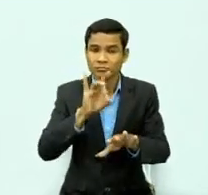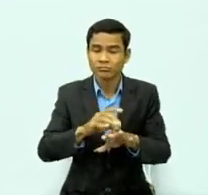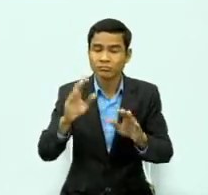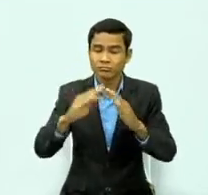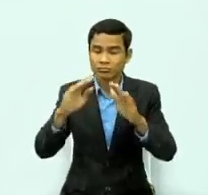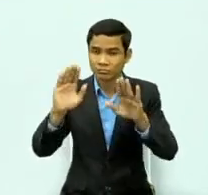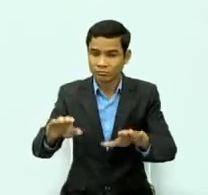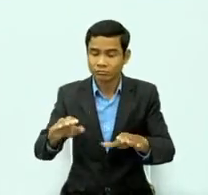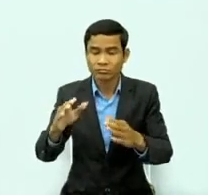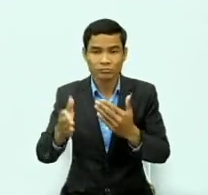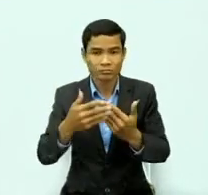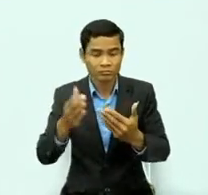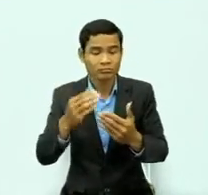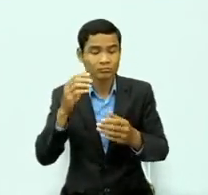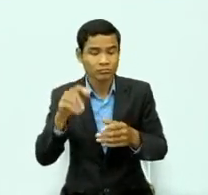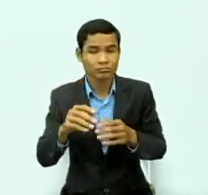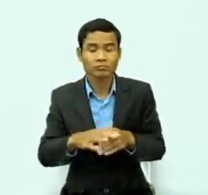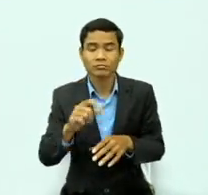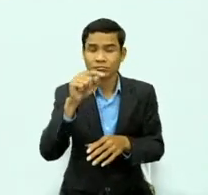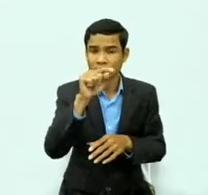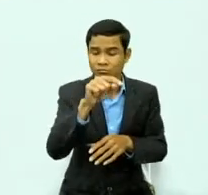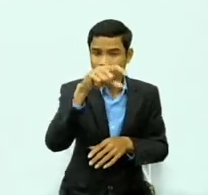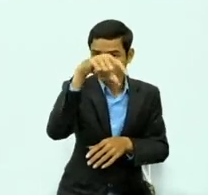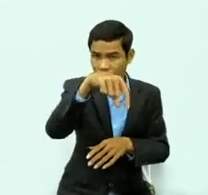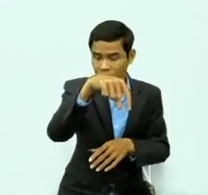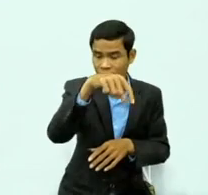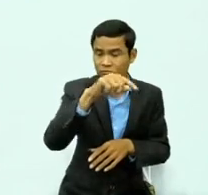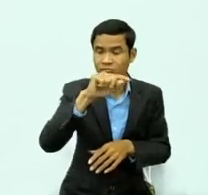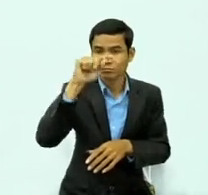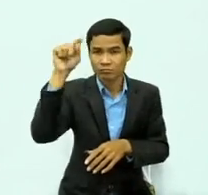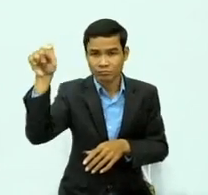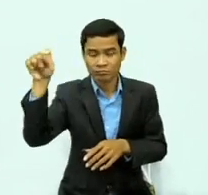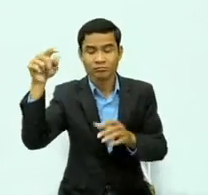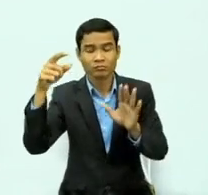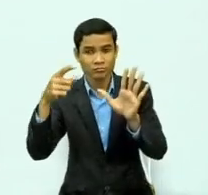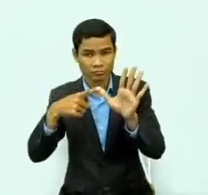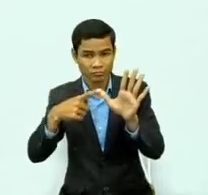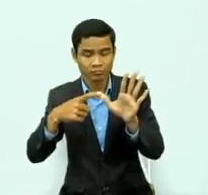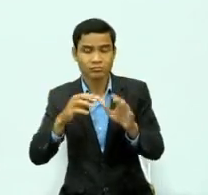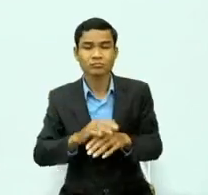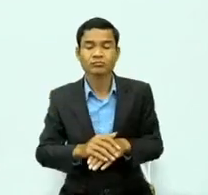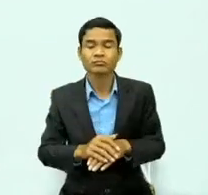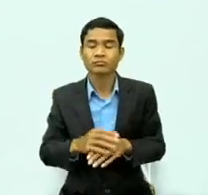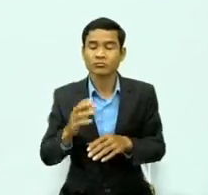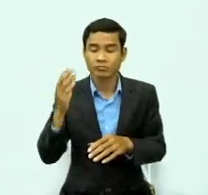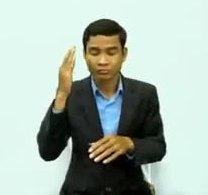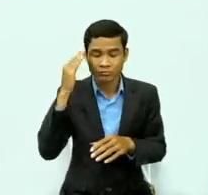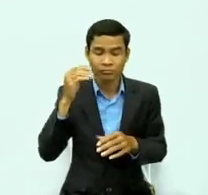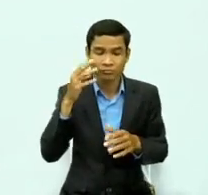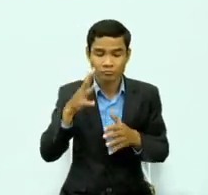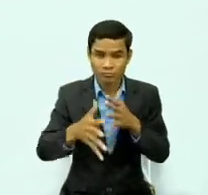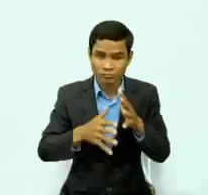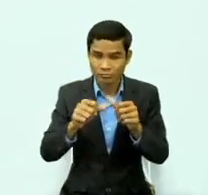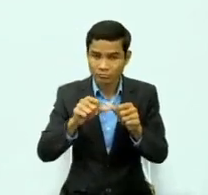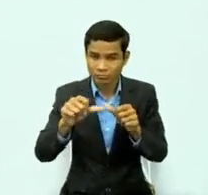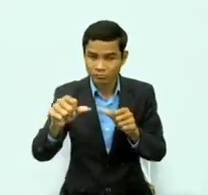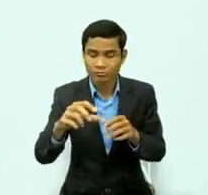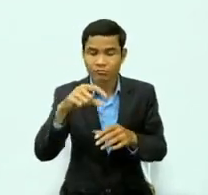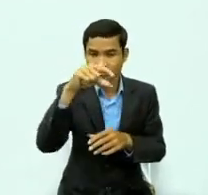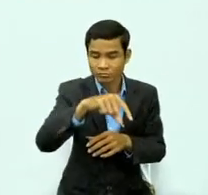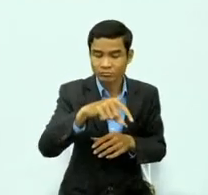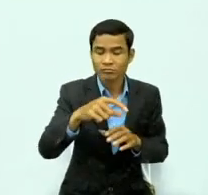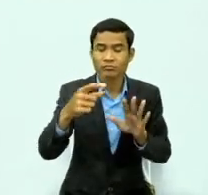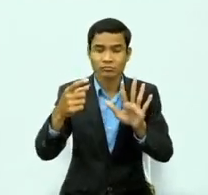អានណាកអាកាចាអញ្ចឹងកូនអាចអានបន្តពីកអាគឺក